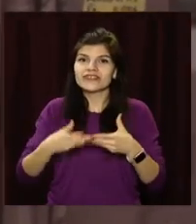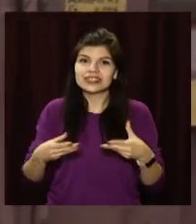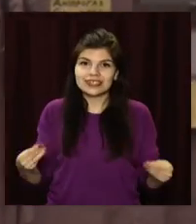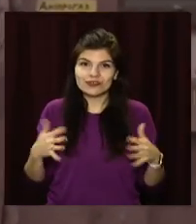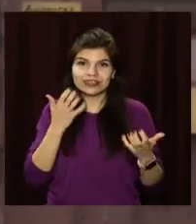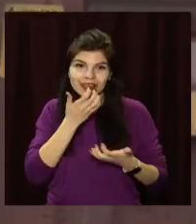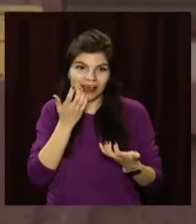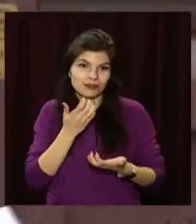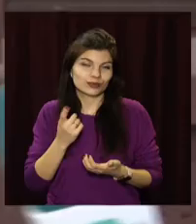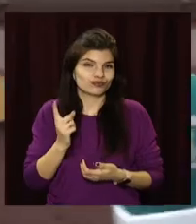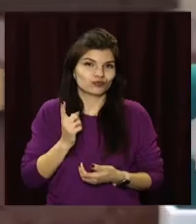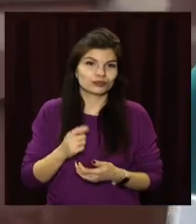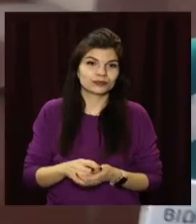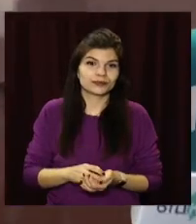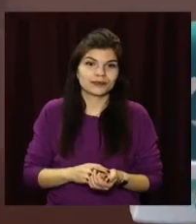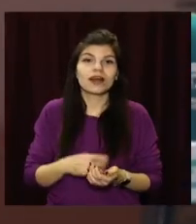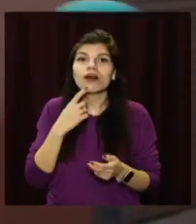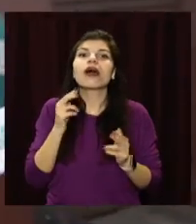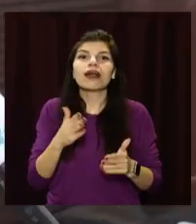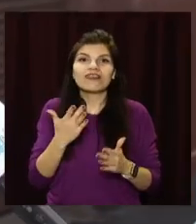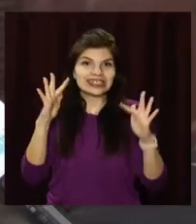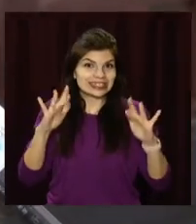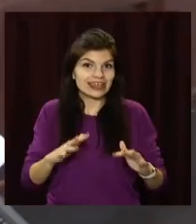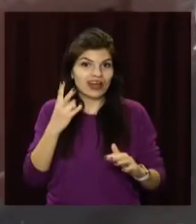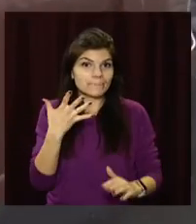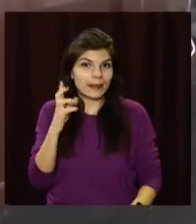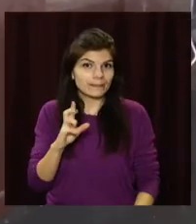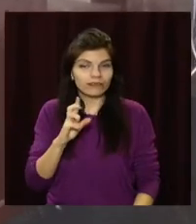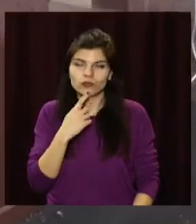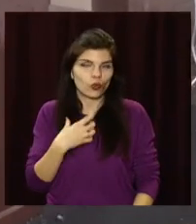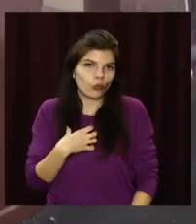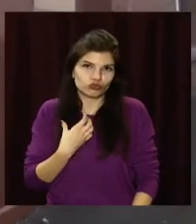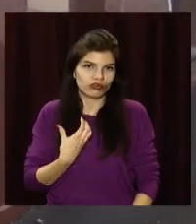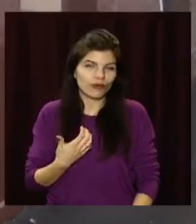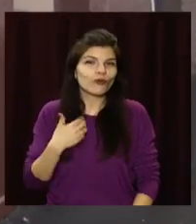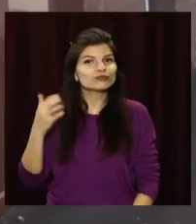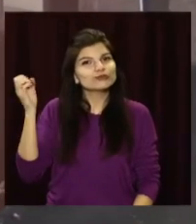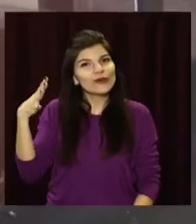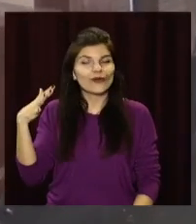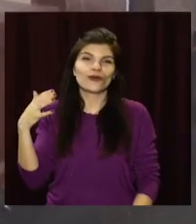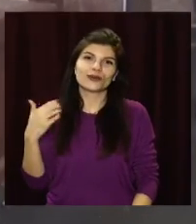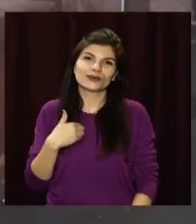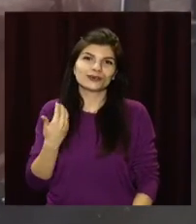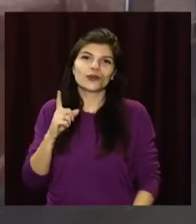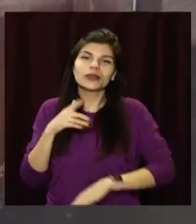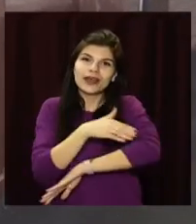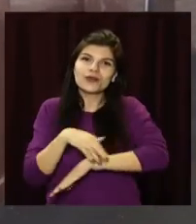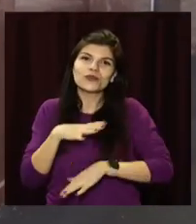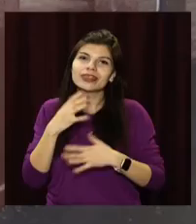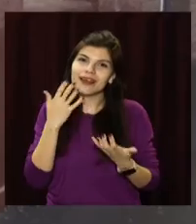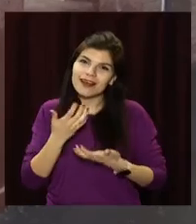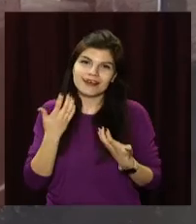к нам чекаємо. Як вам сніг 25 березня? Ужасно. Хочеться сонця. Хочеться, щоб на вулиці було